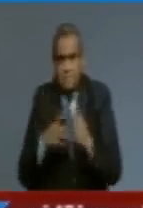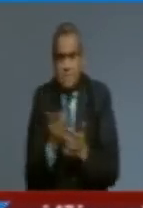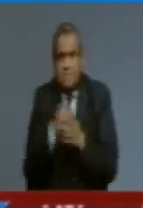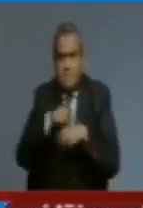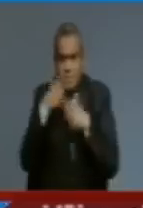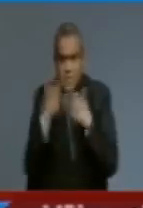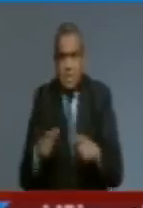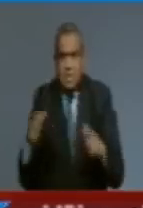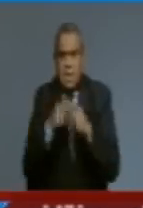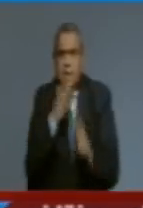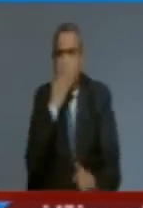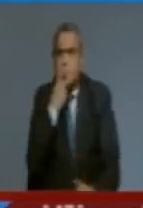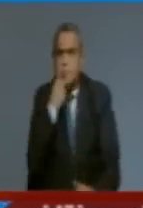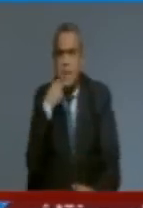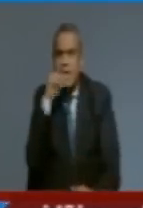فورتاليسا،